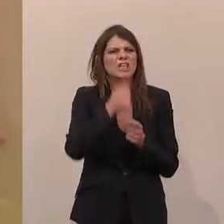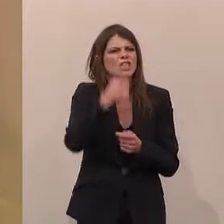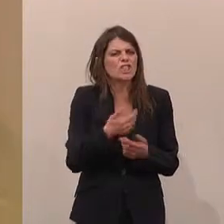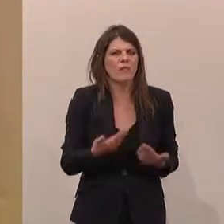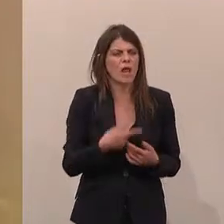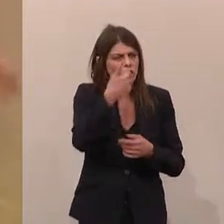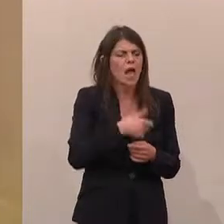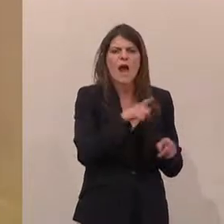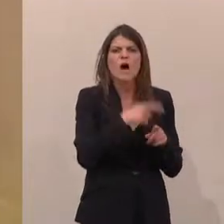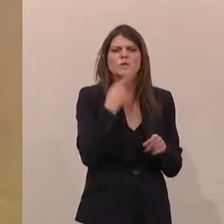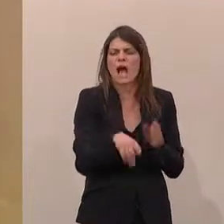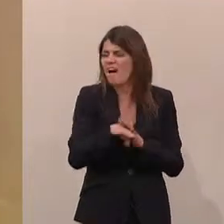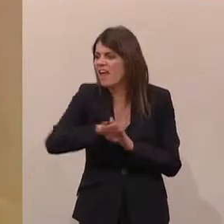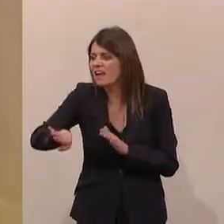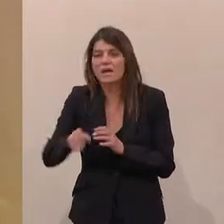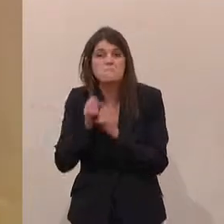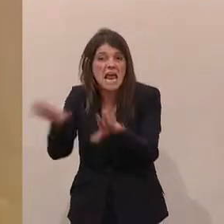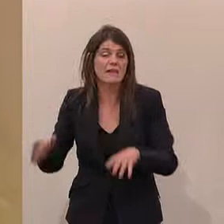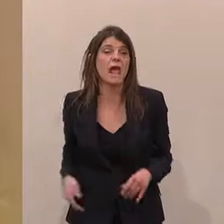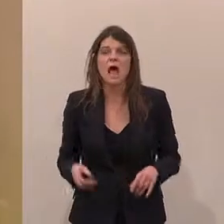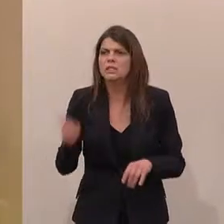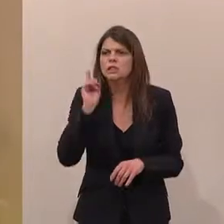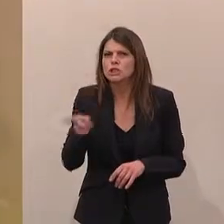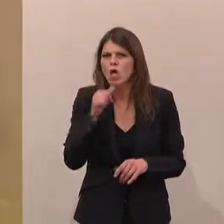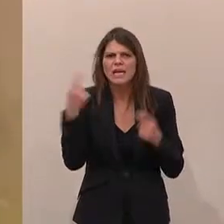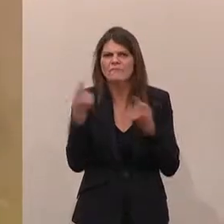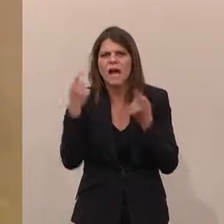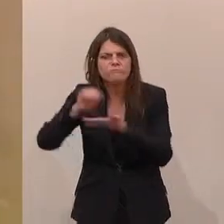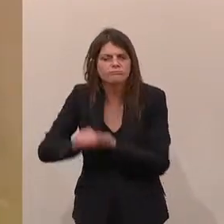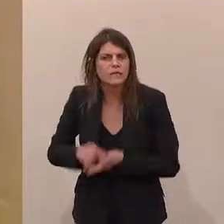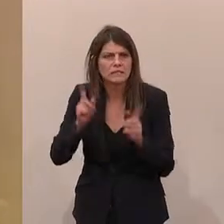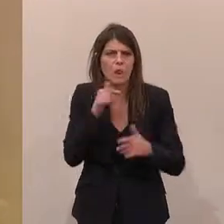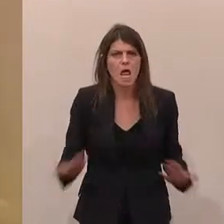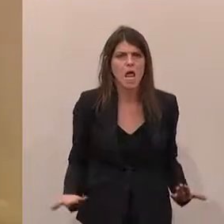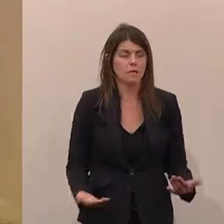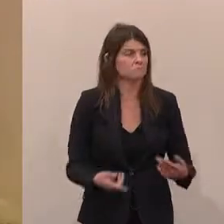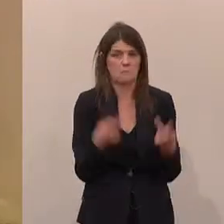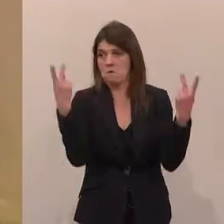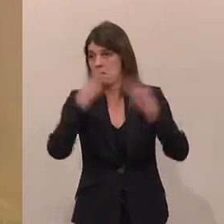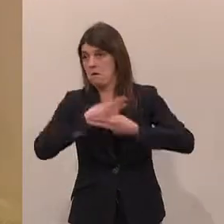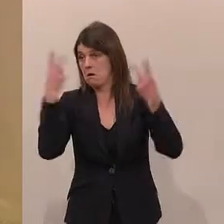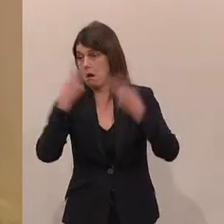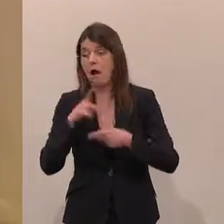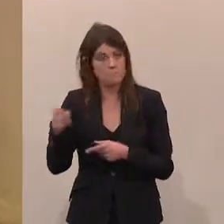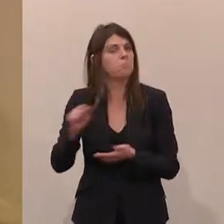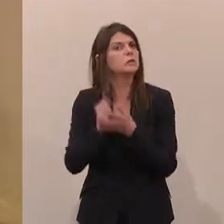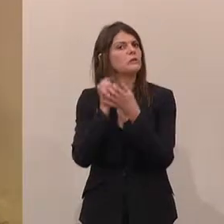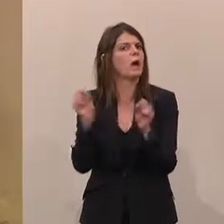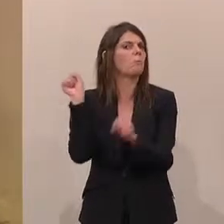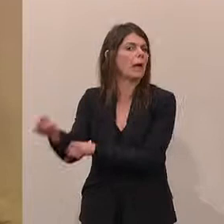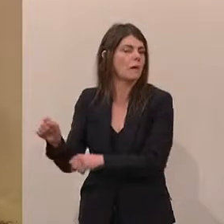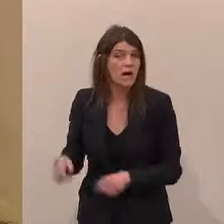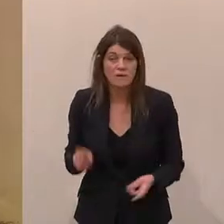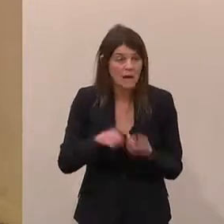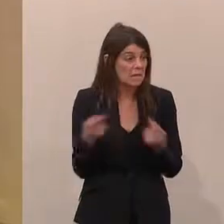davon redet, dass man in rechten Medien etc. nicht inserieren wollte. Da ist das vollkommen egal mit der Pressefreiheit. Wenn es Ihnen